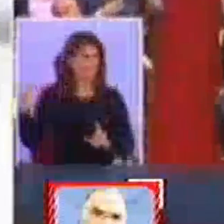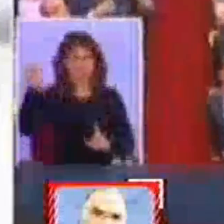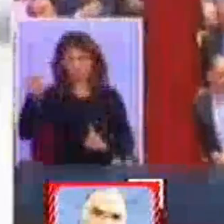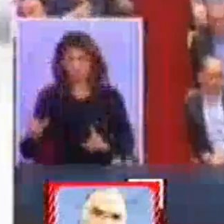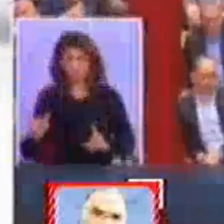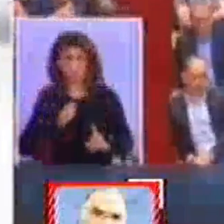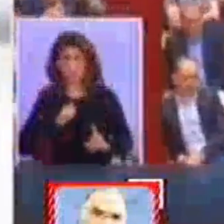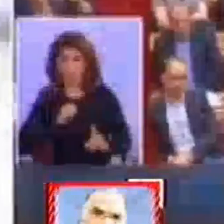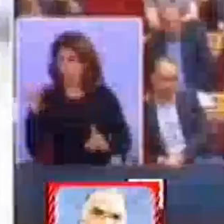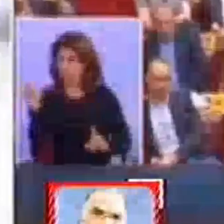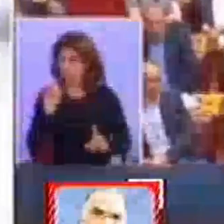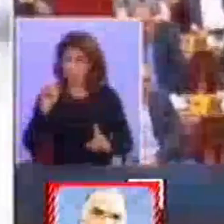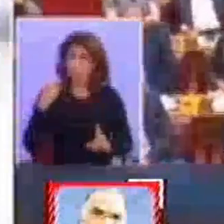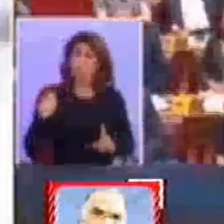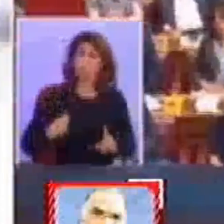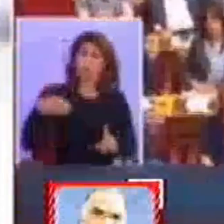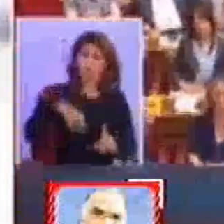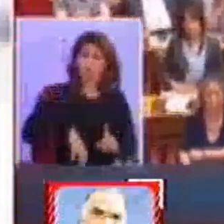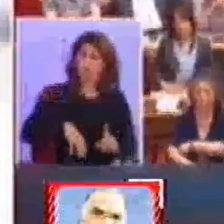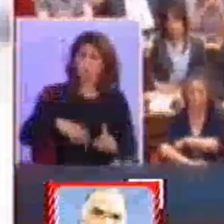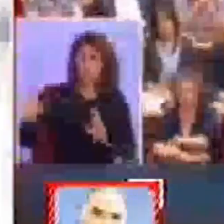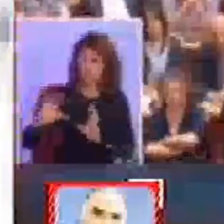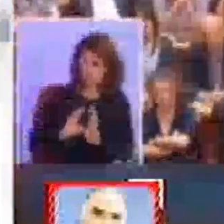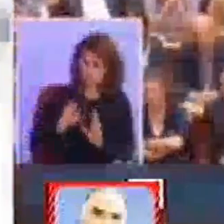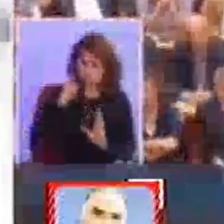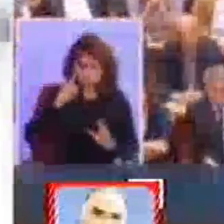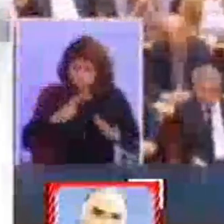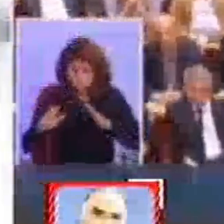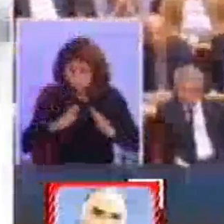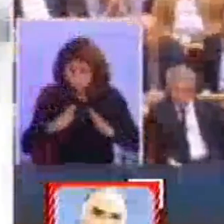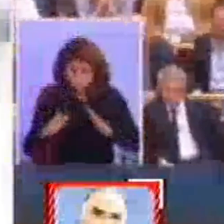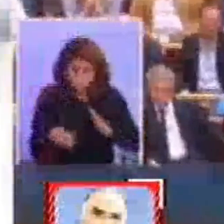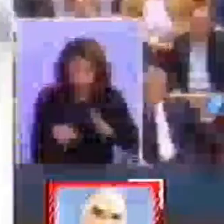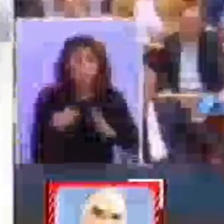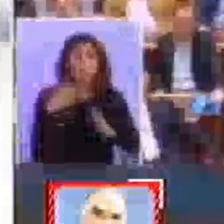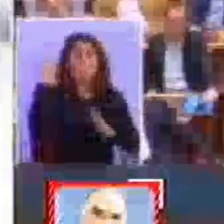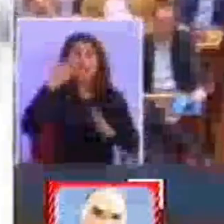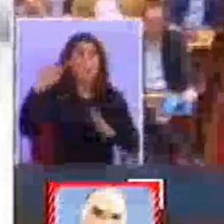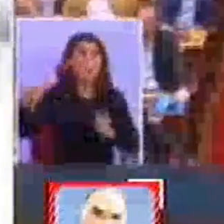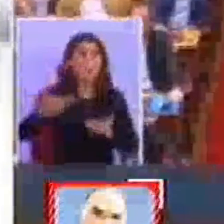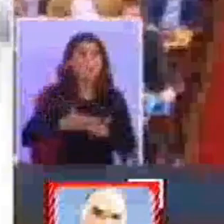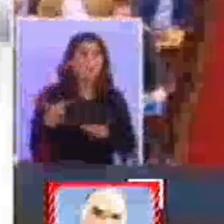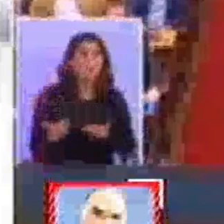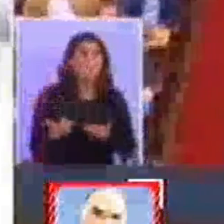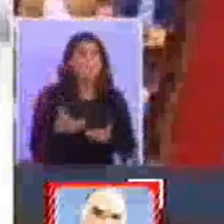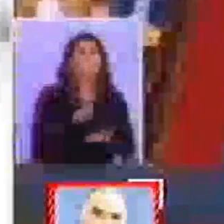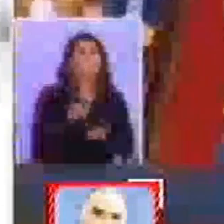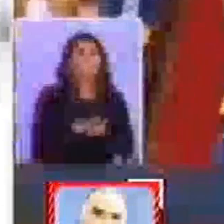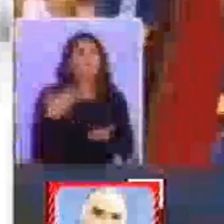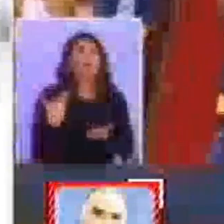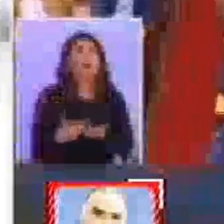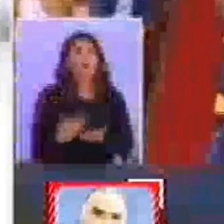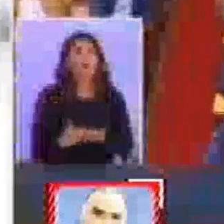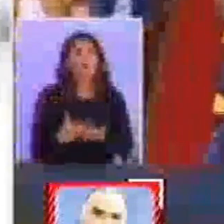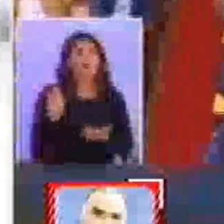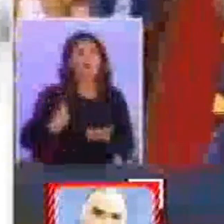είναι ο Συμπηλίδης για την Ένωση Κεντρών. Επομένως θεωρώ ότι θα επιδειχθεί η σοφροσύνη από όλες τις πλευρές,